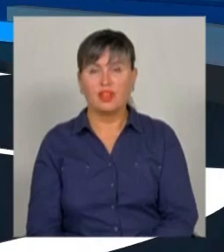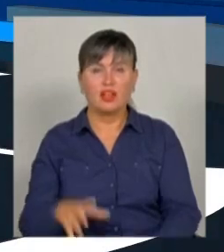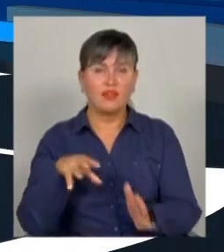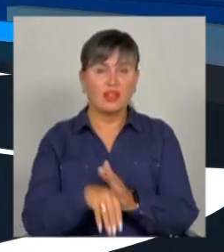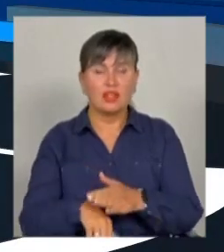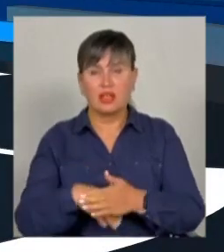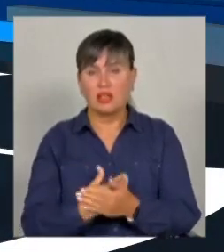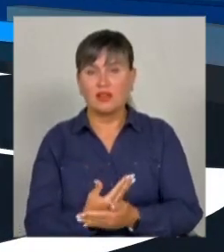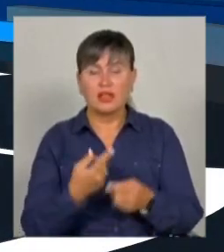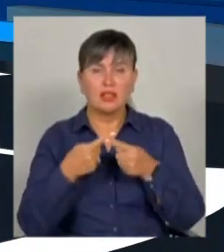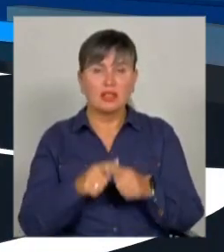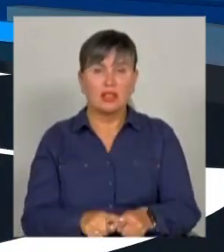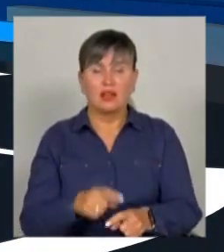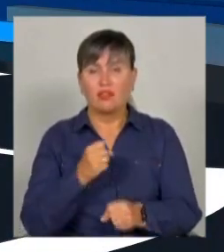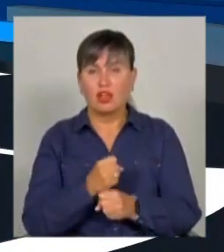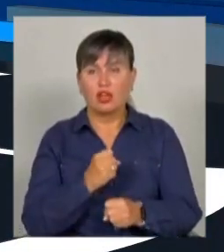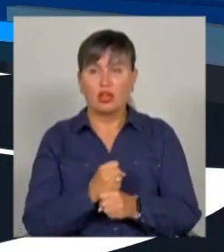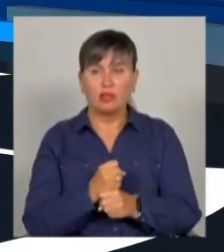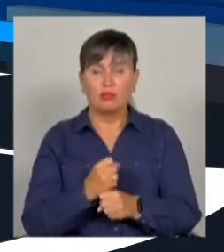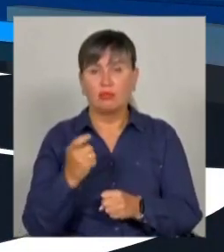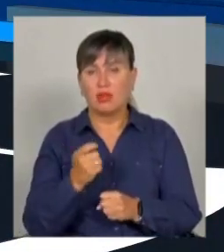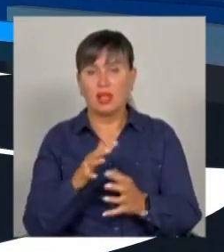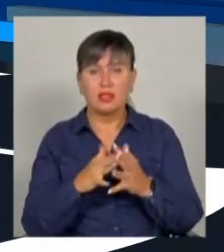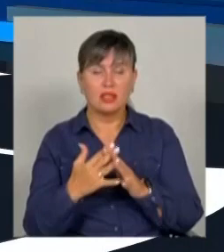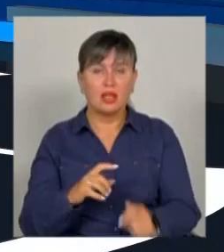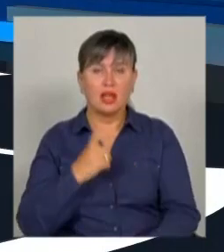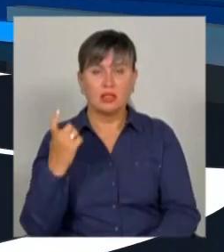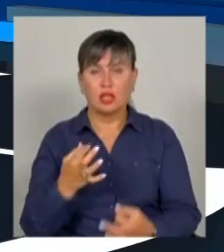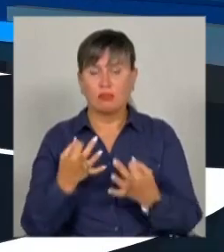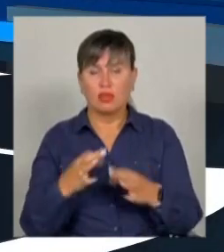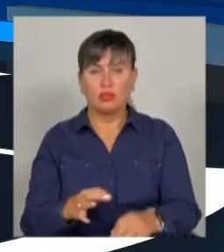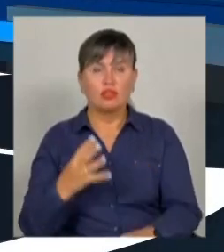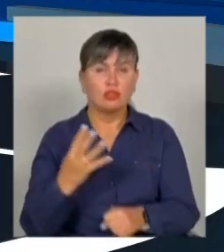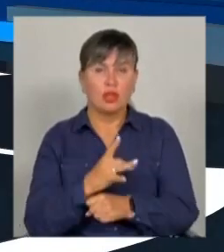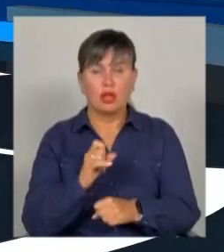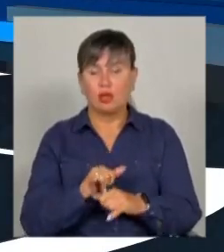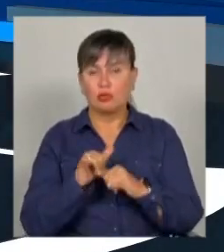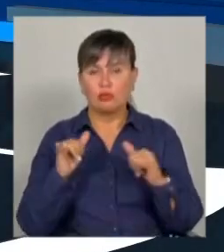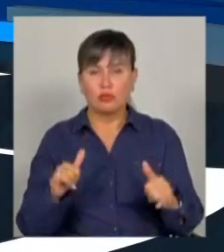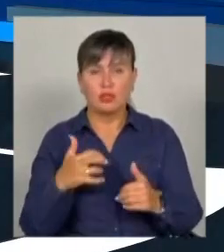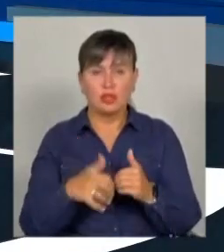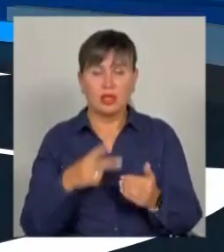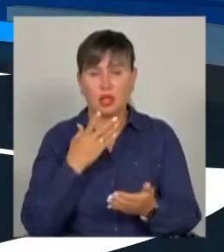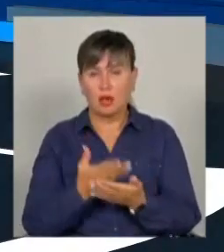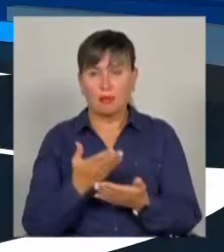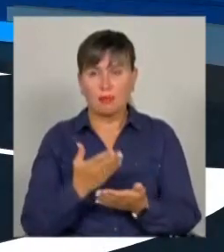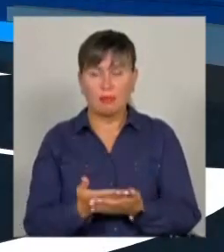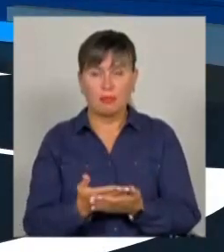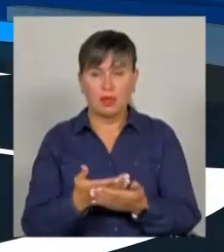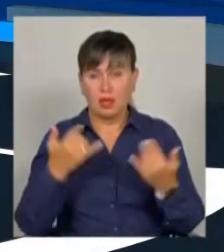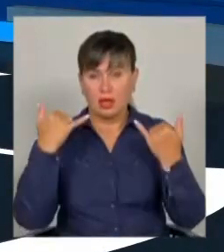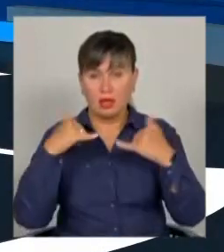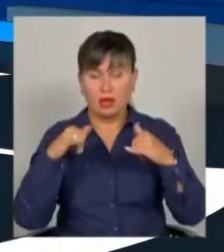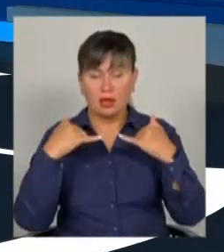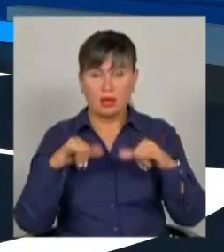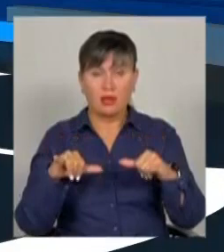Внедрение инновационных технологий в работу малых сельских хозяйств позволит в 4 раза увеличить средние показатели удоя рогатого